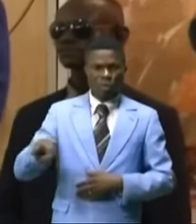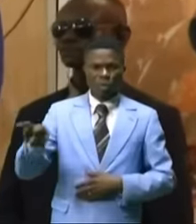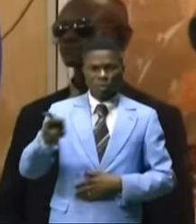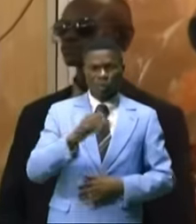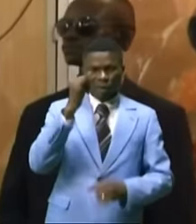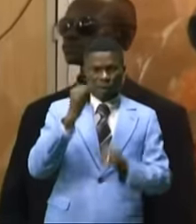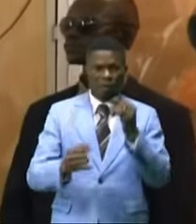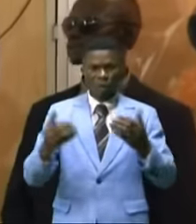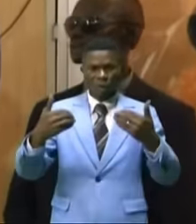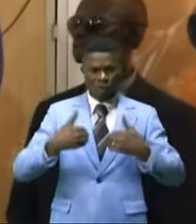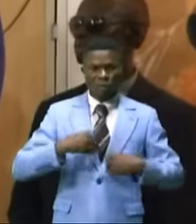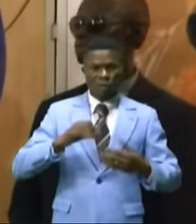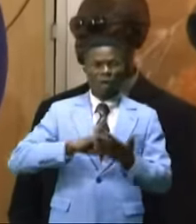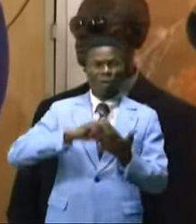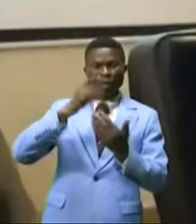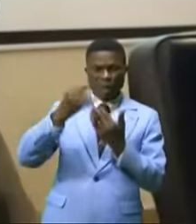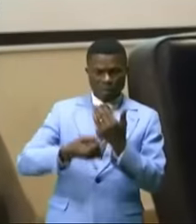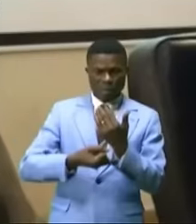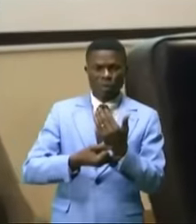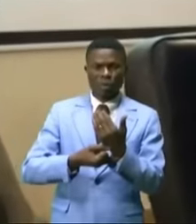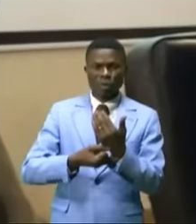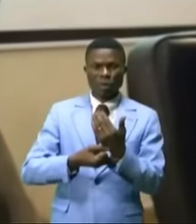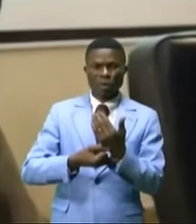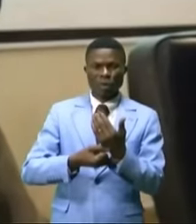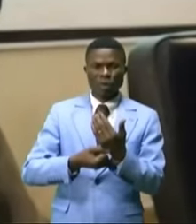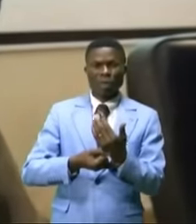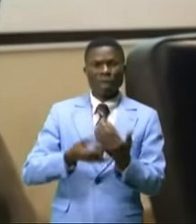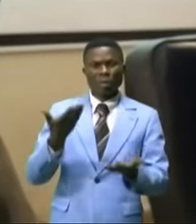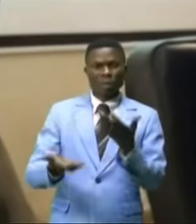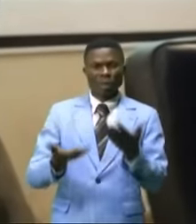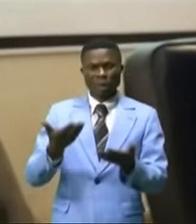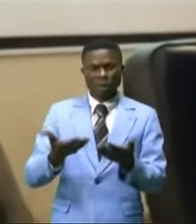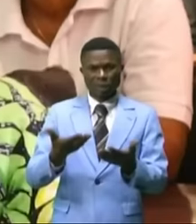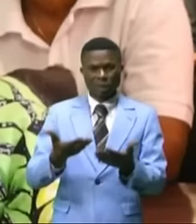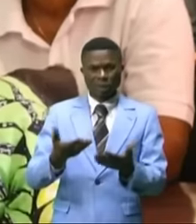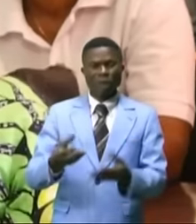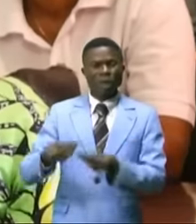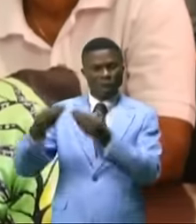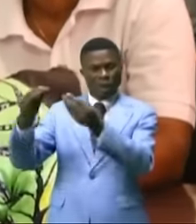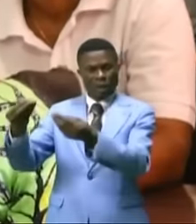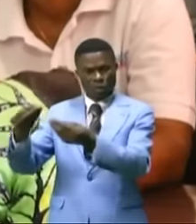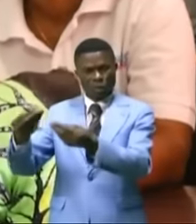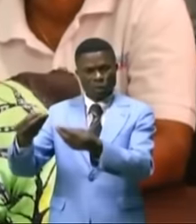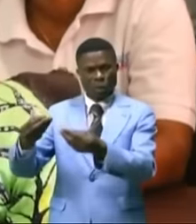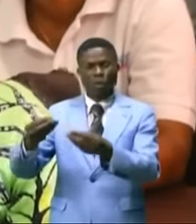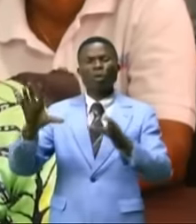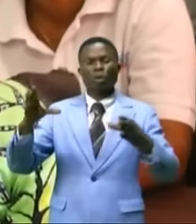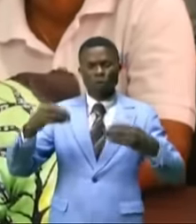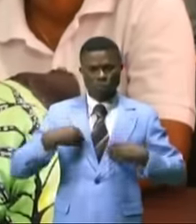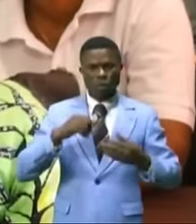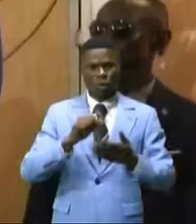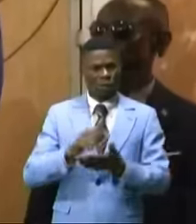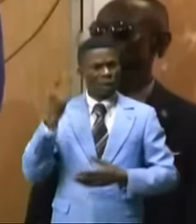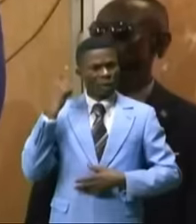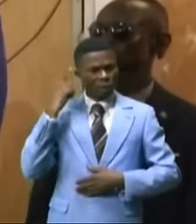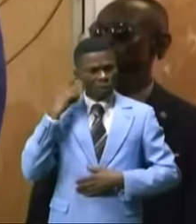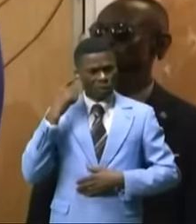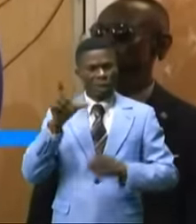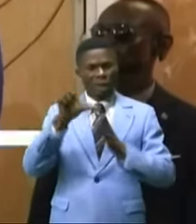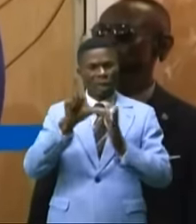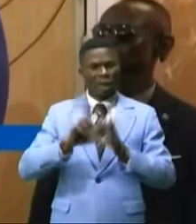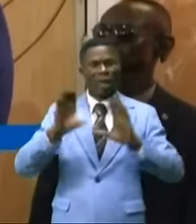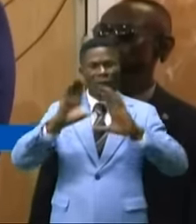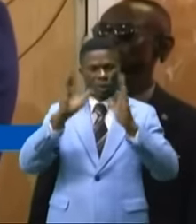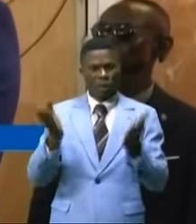vous avez un projet qui veut passer par un incubateur, c'est suivi l'agroalimentaire, la